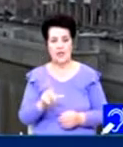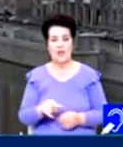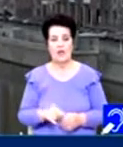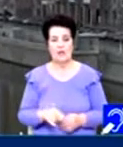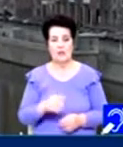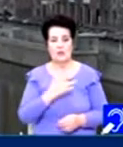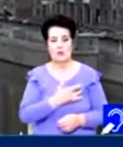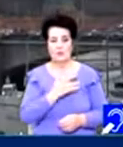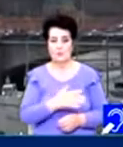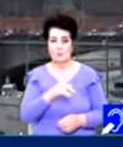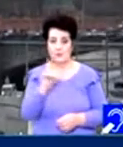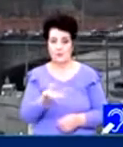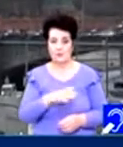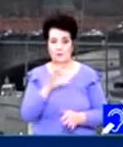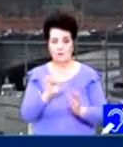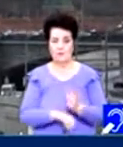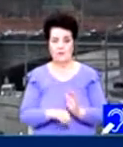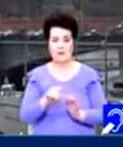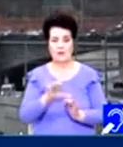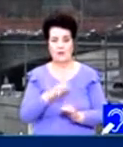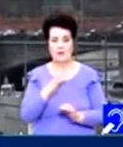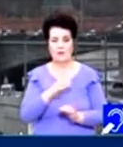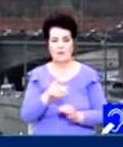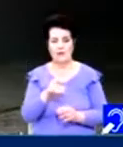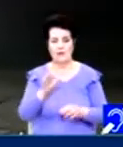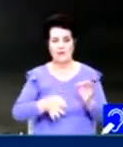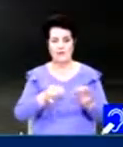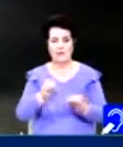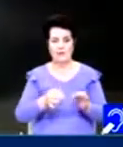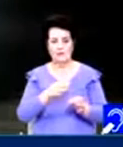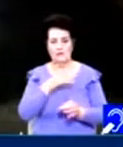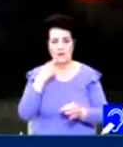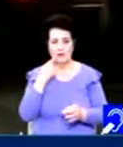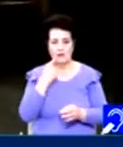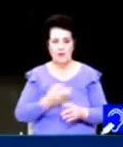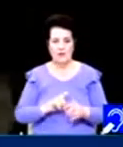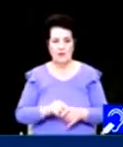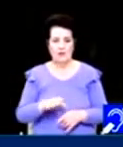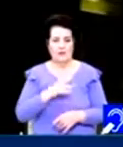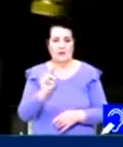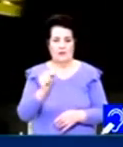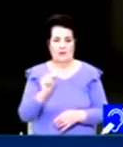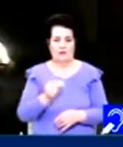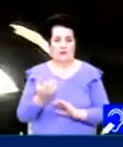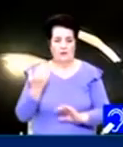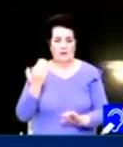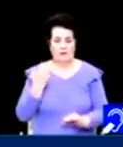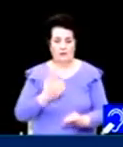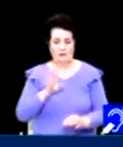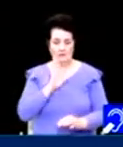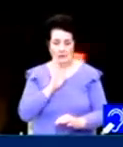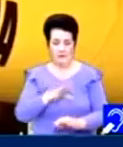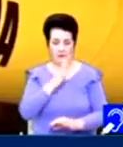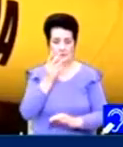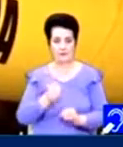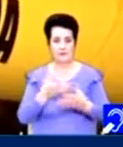mai fost judecat pentru un omor în Federația Rusă și pentru jaf în Republica Moldova. Crima s-a comis joia trecută. Inițial, femeia a fost